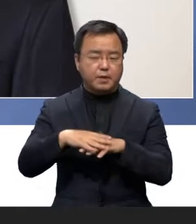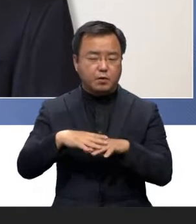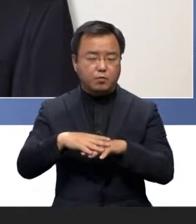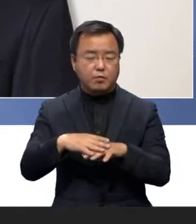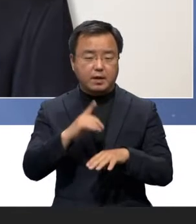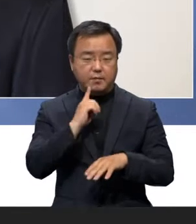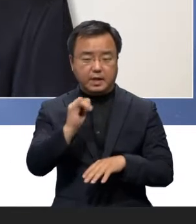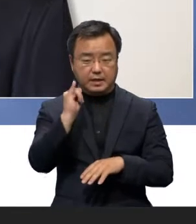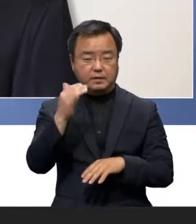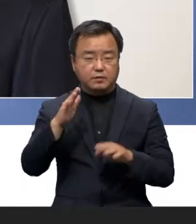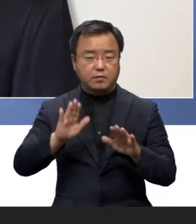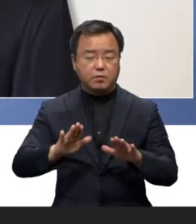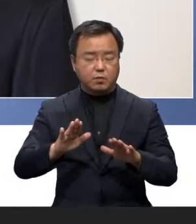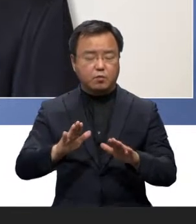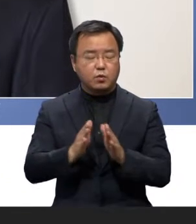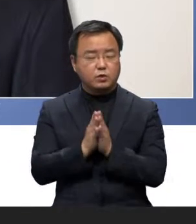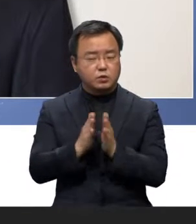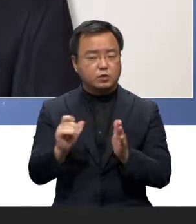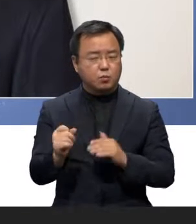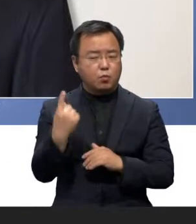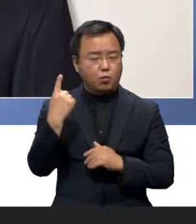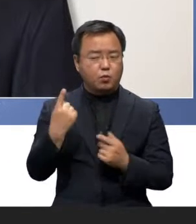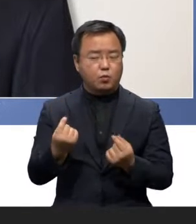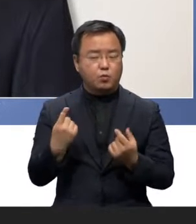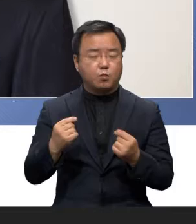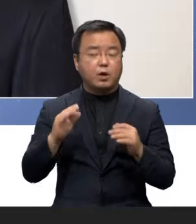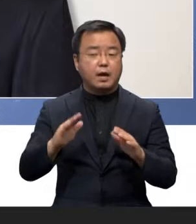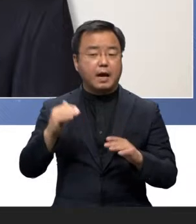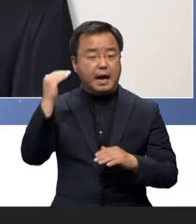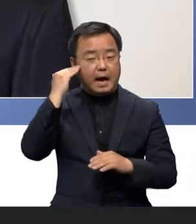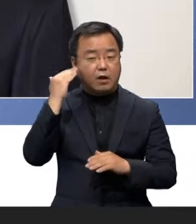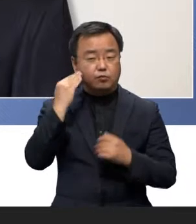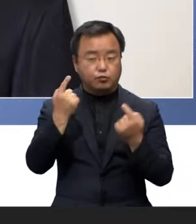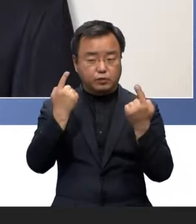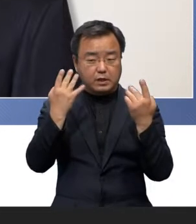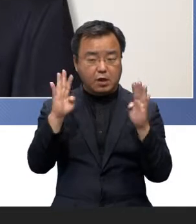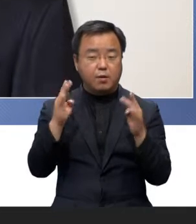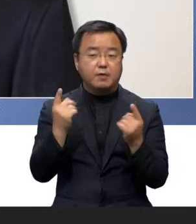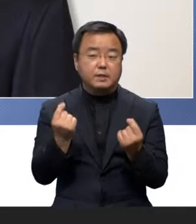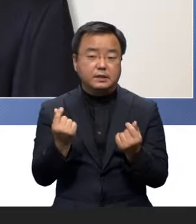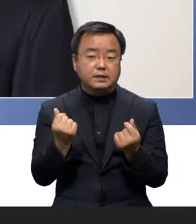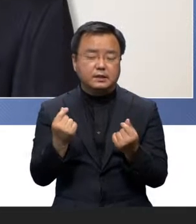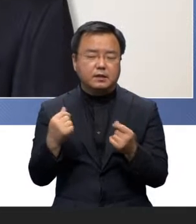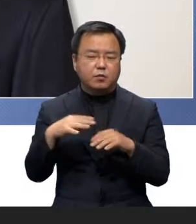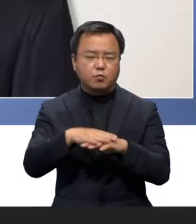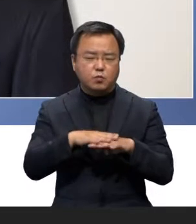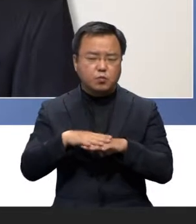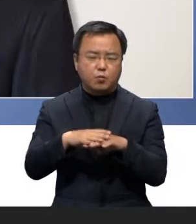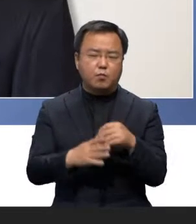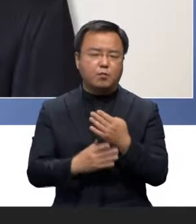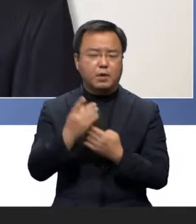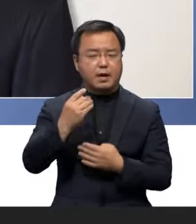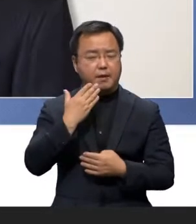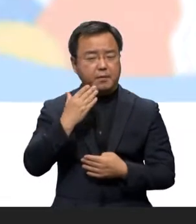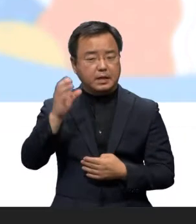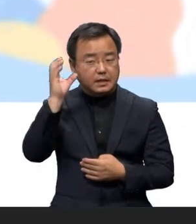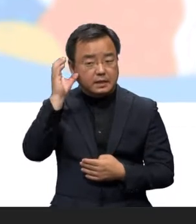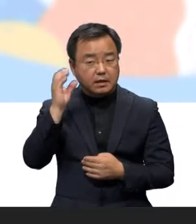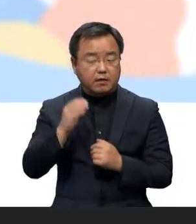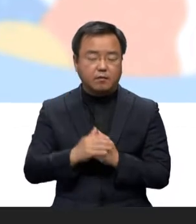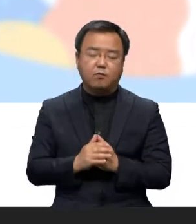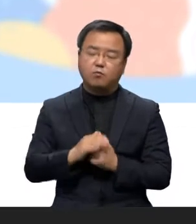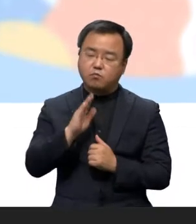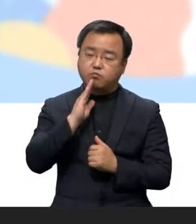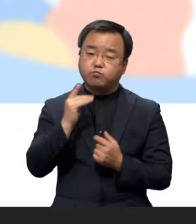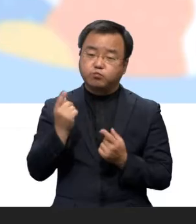지피셨어요. 갇힌 네. 한국대 같은 국립대 통합 기대할 수 있겠습니까? 예, 뭐 저희도 그걸 희망하고 있지만 당장에 그렇게